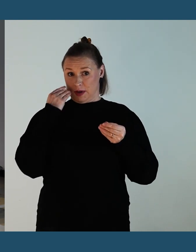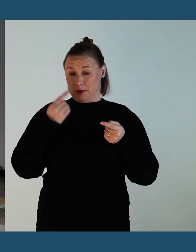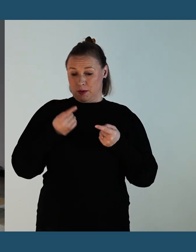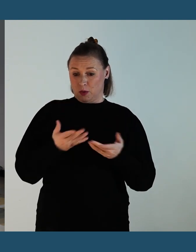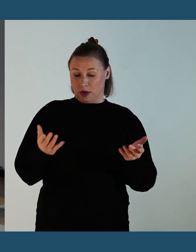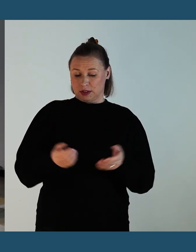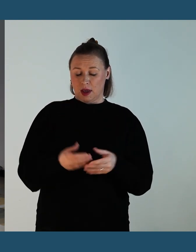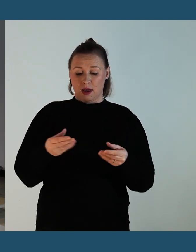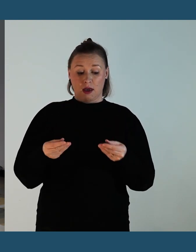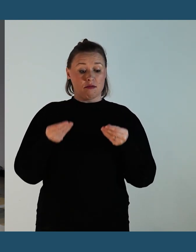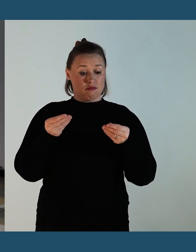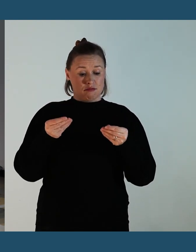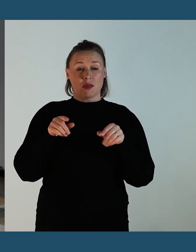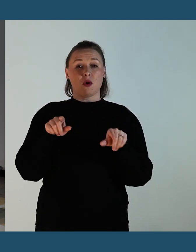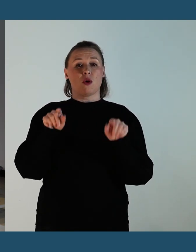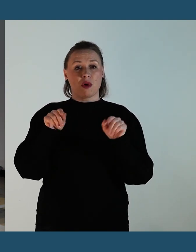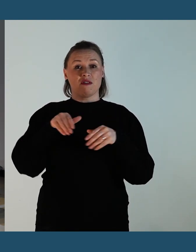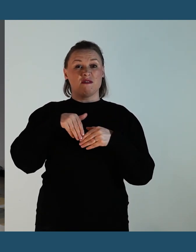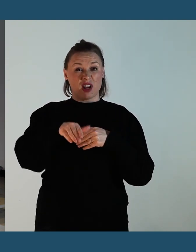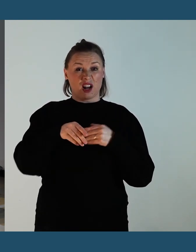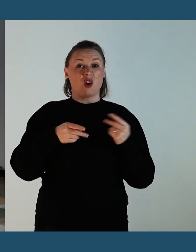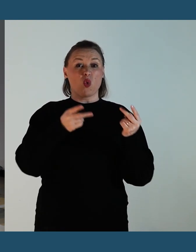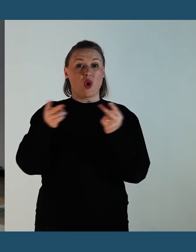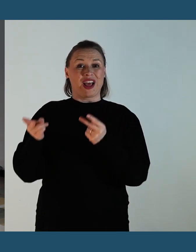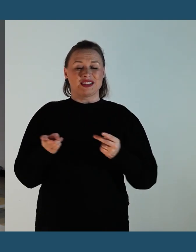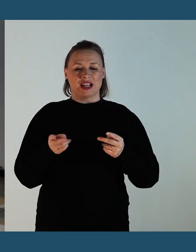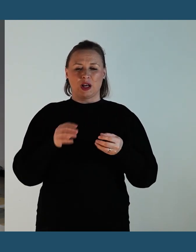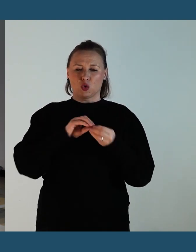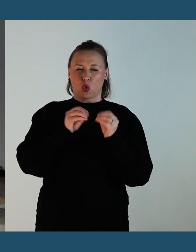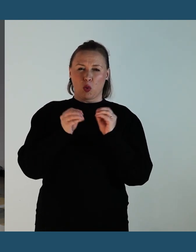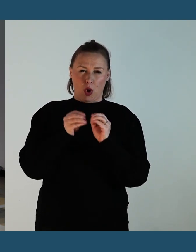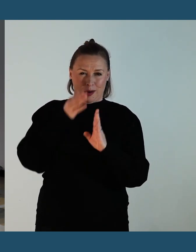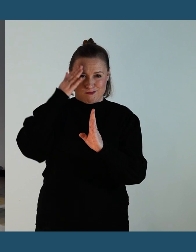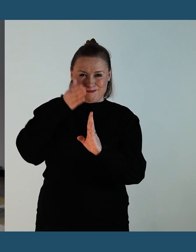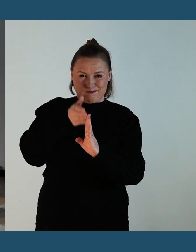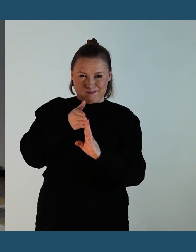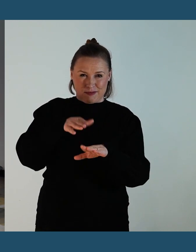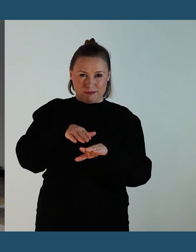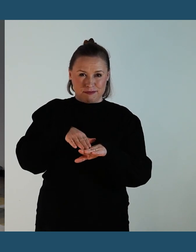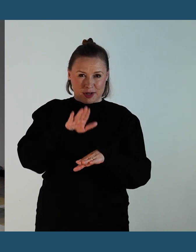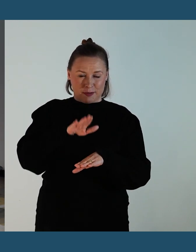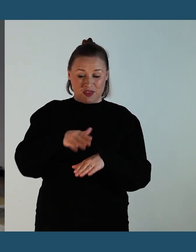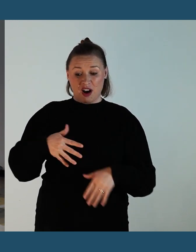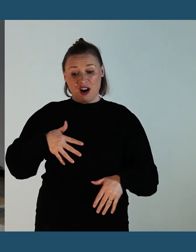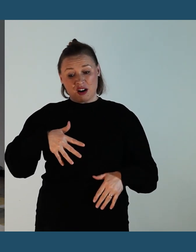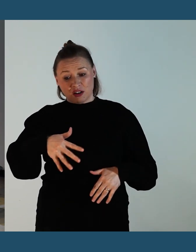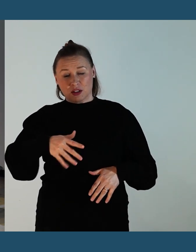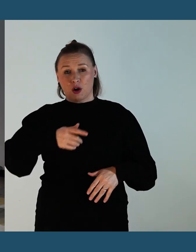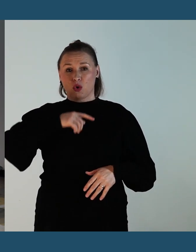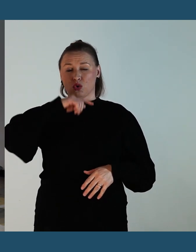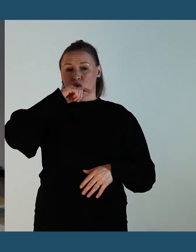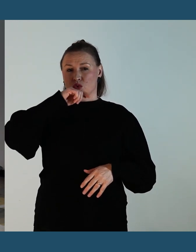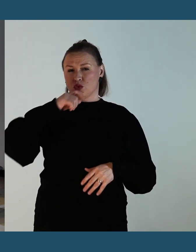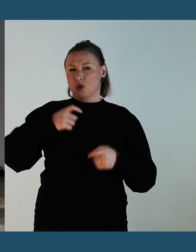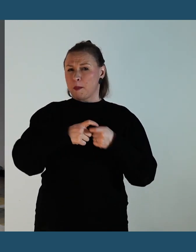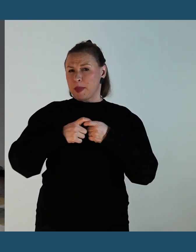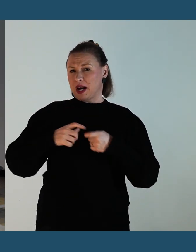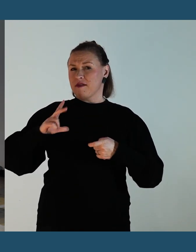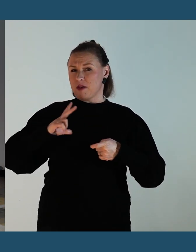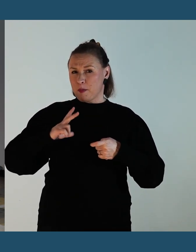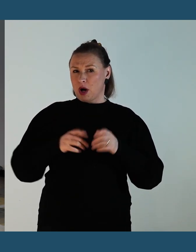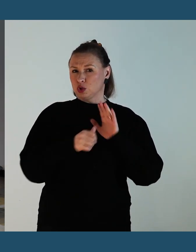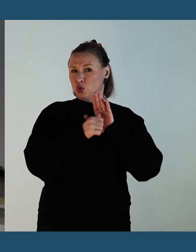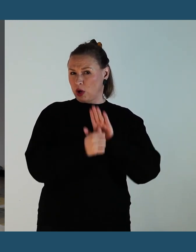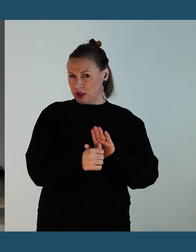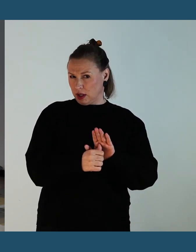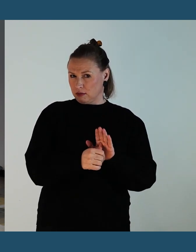hyvin yleistä on edelleen, ja se on sukupuolispesifiä pitkälle, niin raskaus ja vanhempain tai perhevapaasyrjintä ja